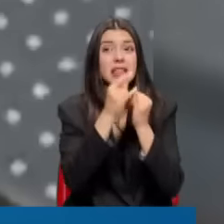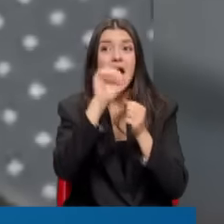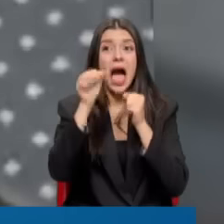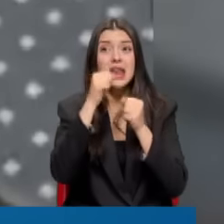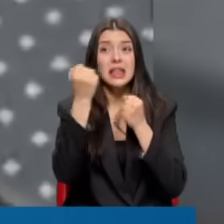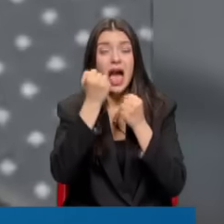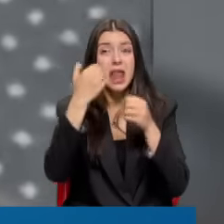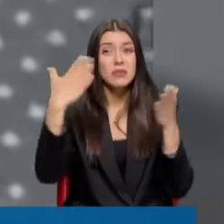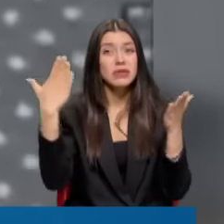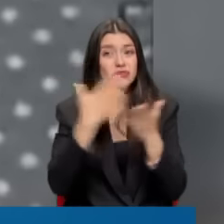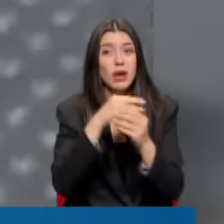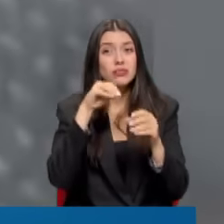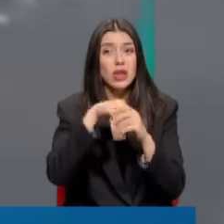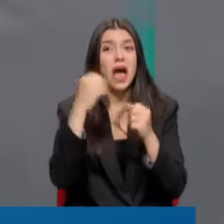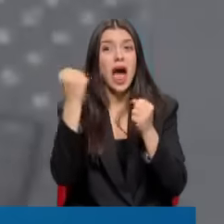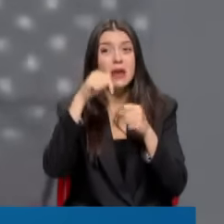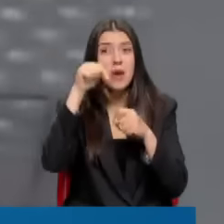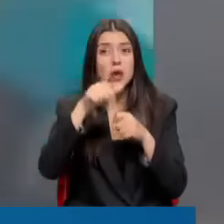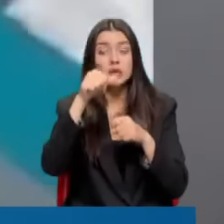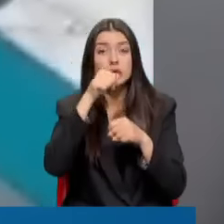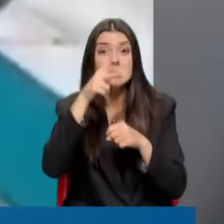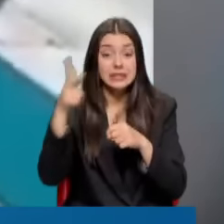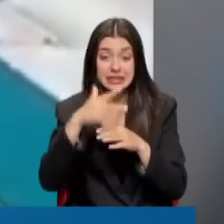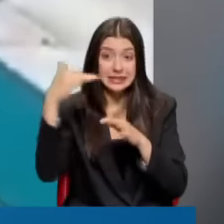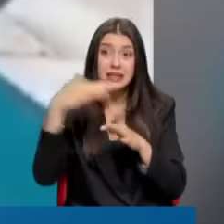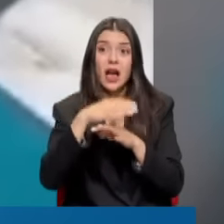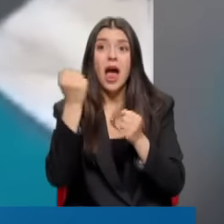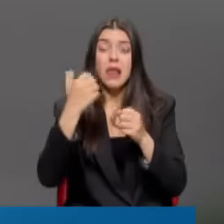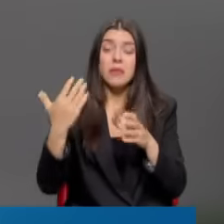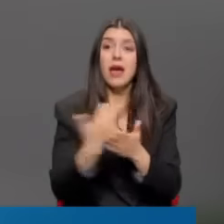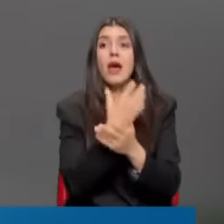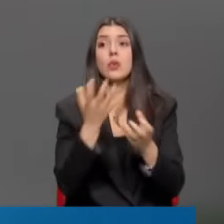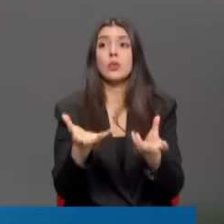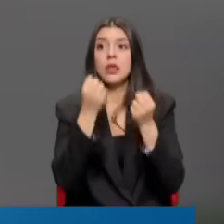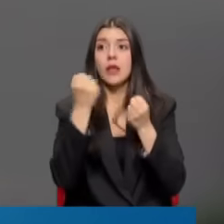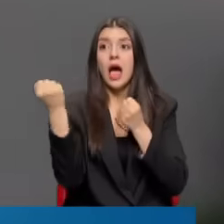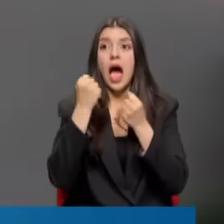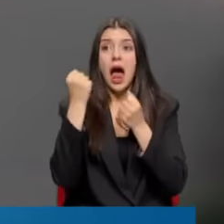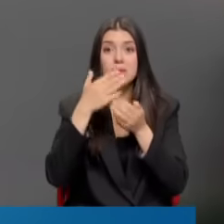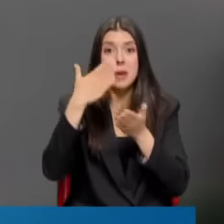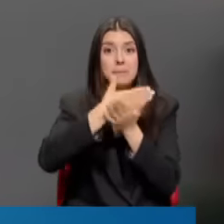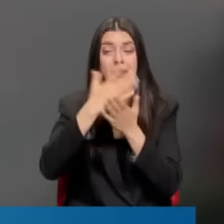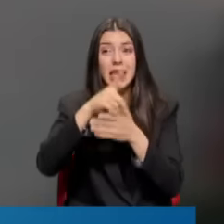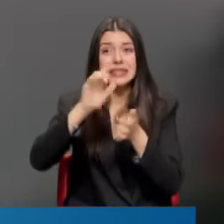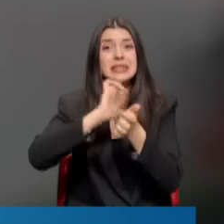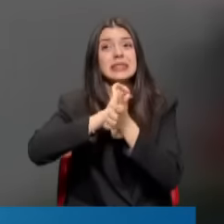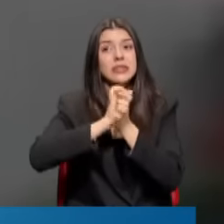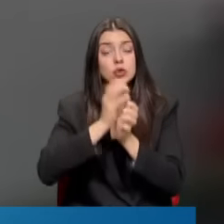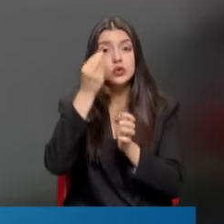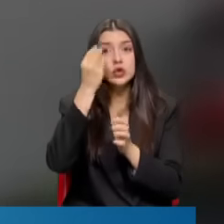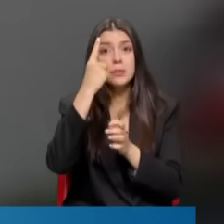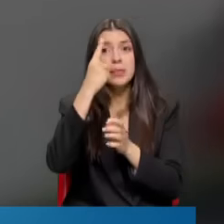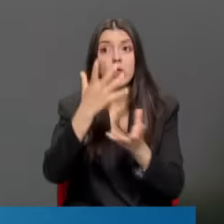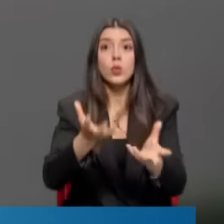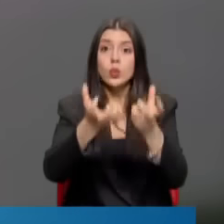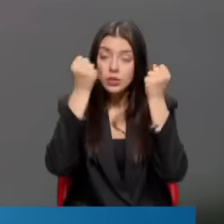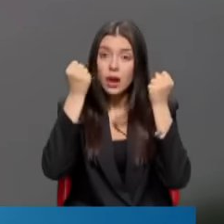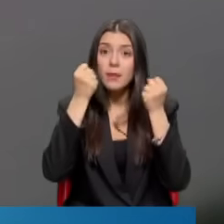çarptı aracın altından suyun şiddetiyle geçtiler ardından arına sıktılar çocuklardan birini